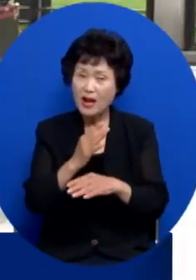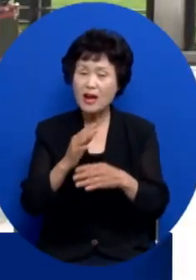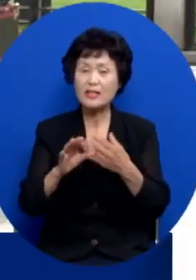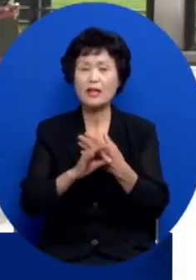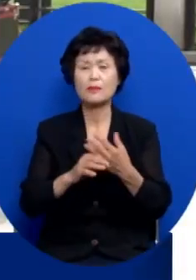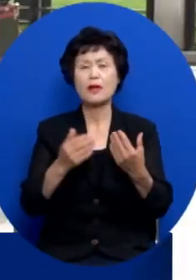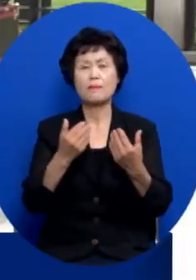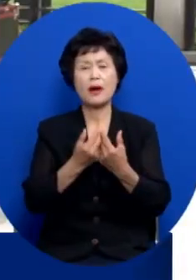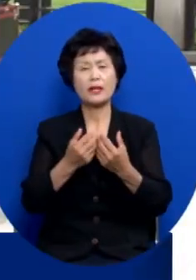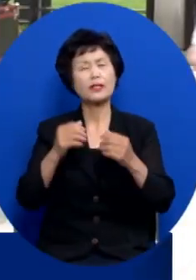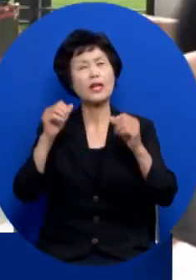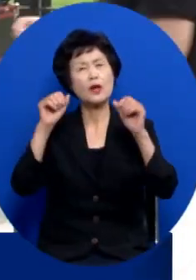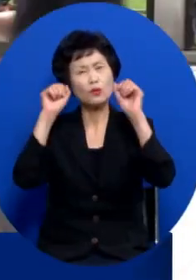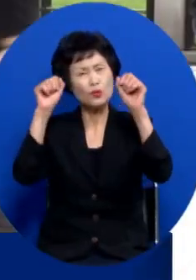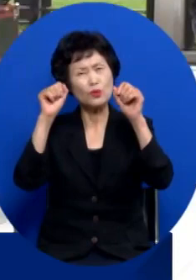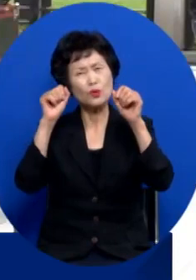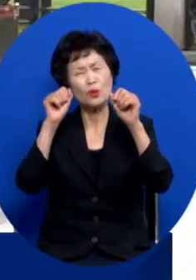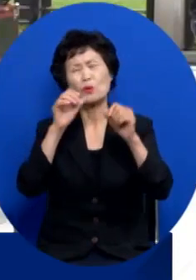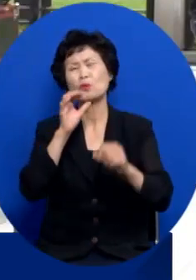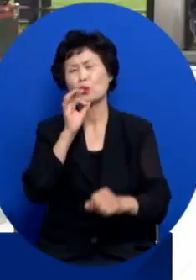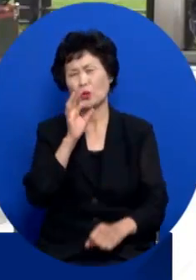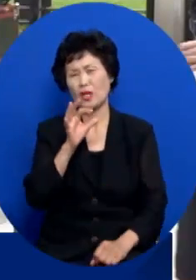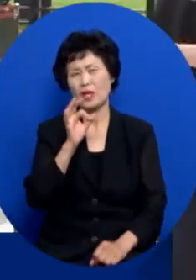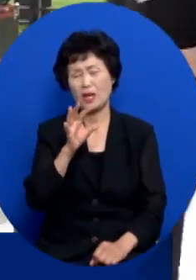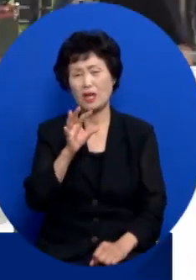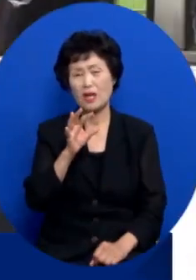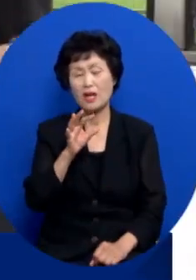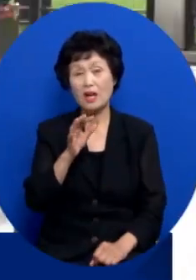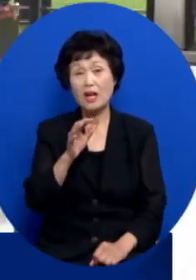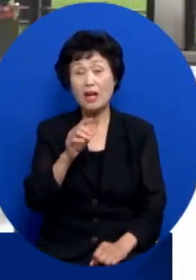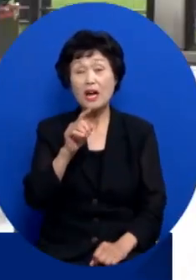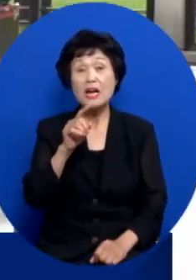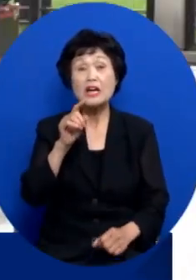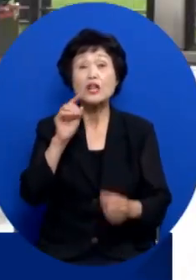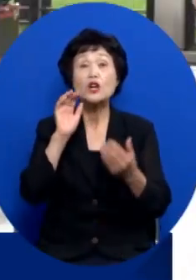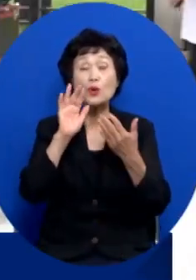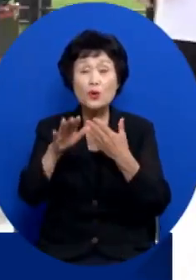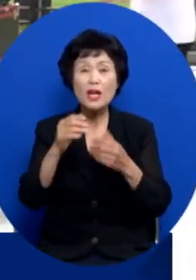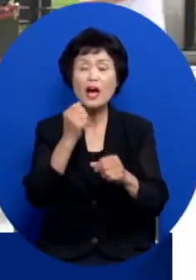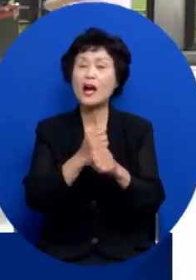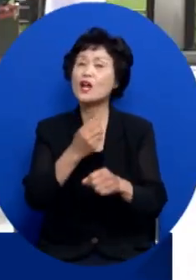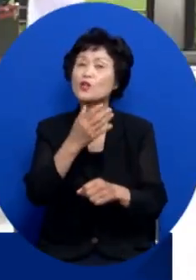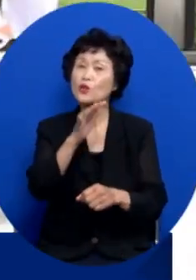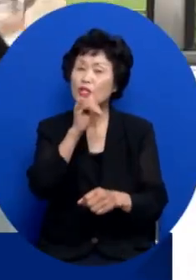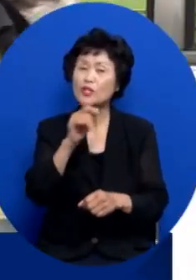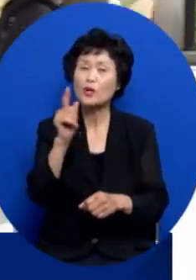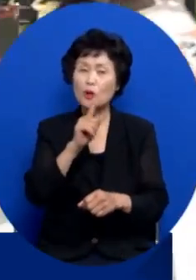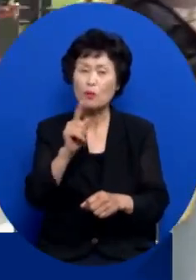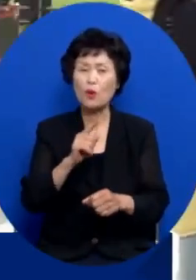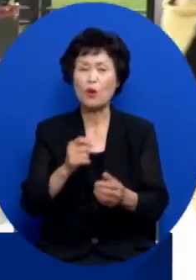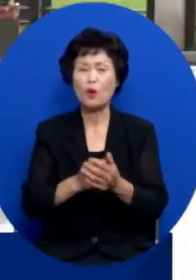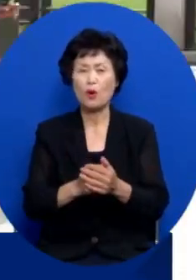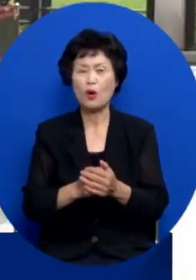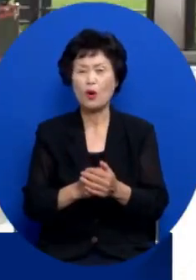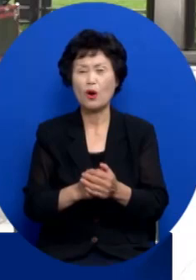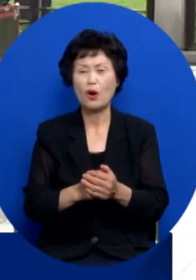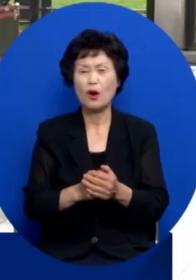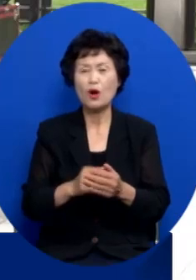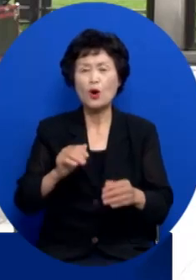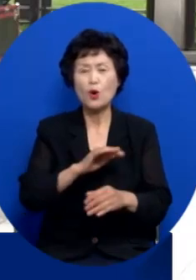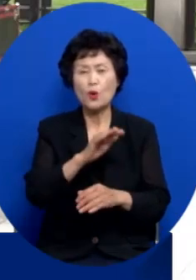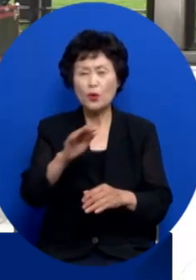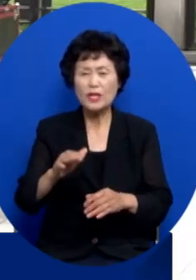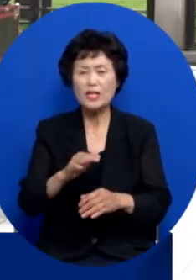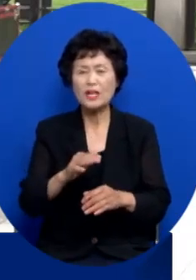반대 운동을 전혀 할 수가 없습니다. 그때 할 수 있는 것이 X게이 무브먼트, 우리